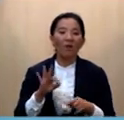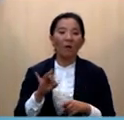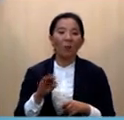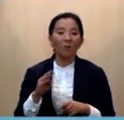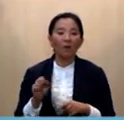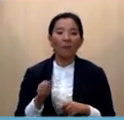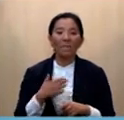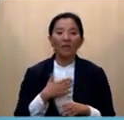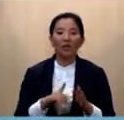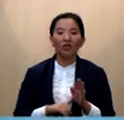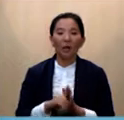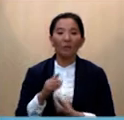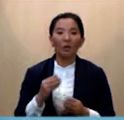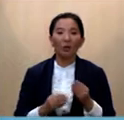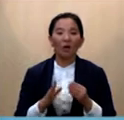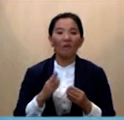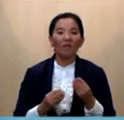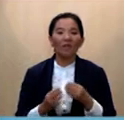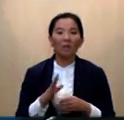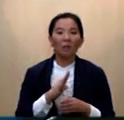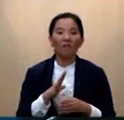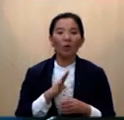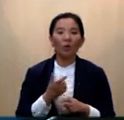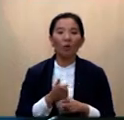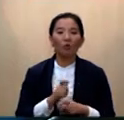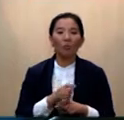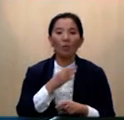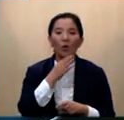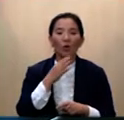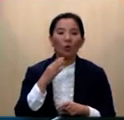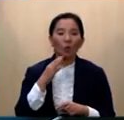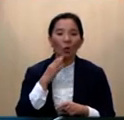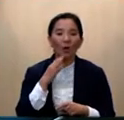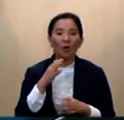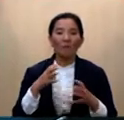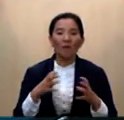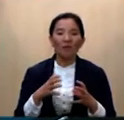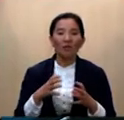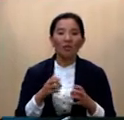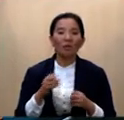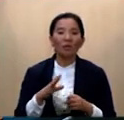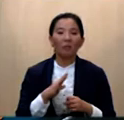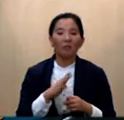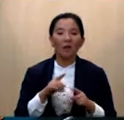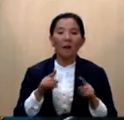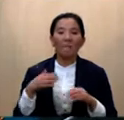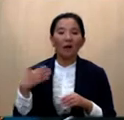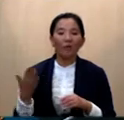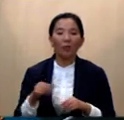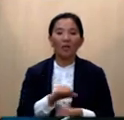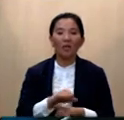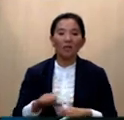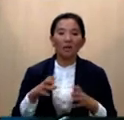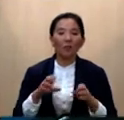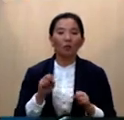начинаем игру в игре бывает очень много различных моментов мяч может уйти за боковую линию мяч